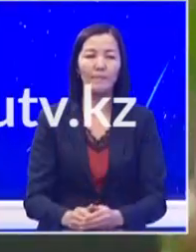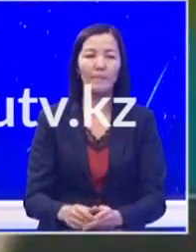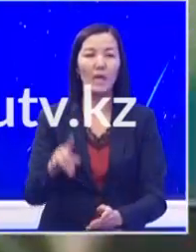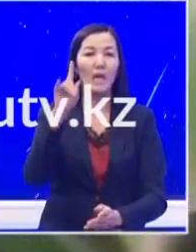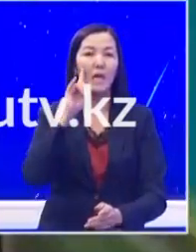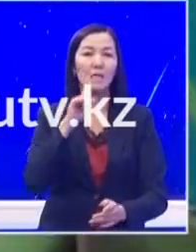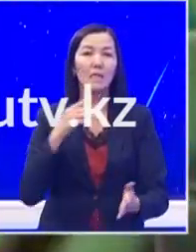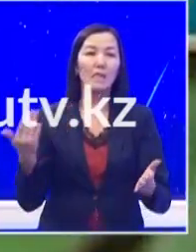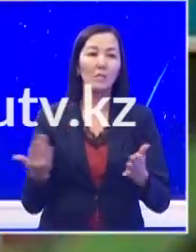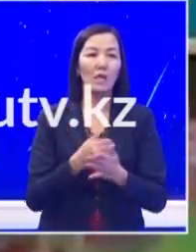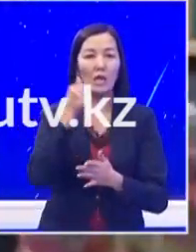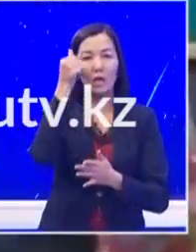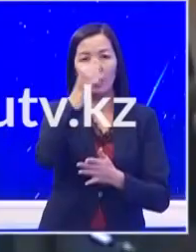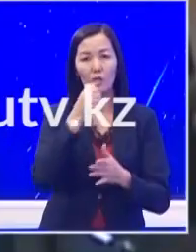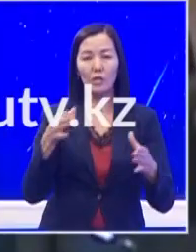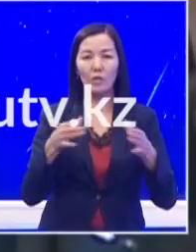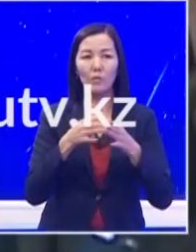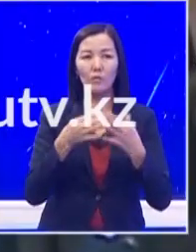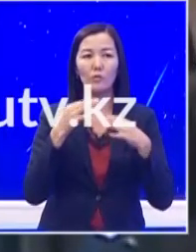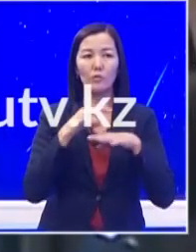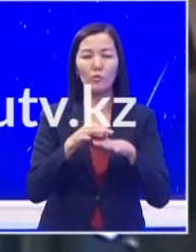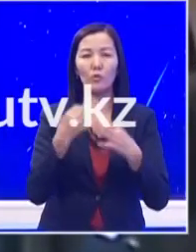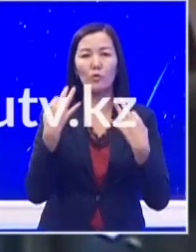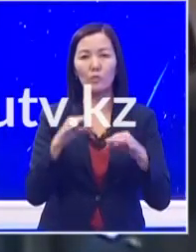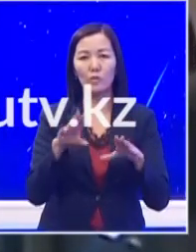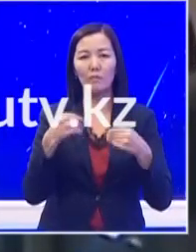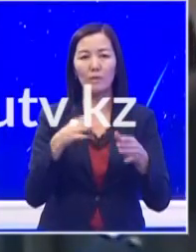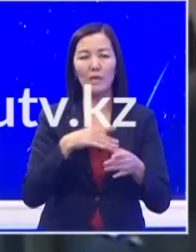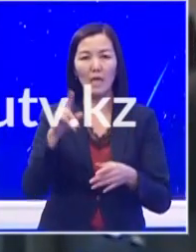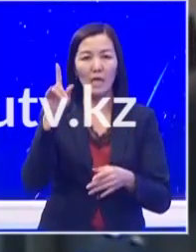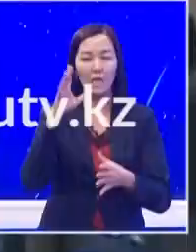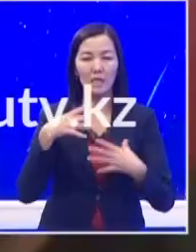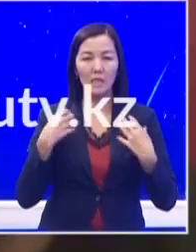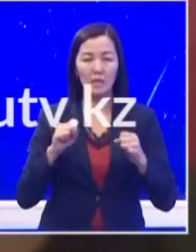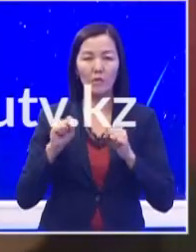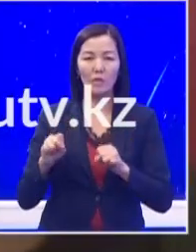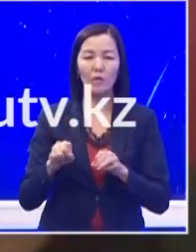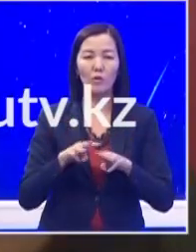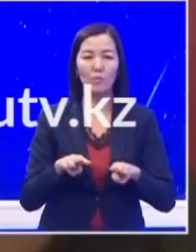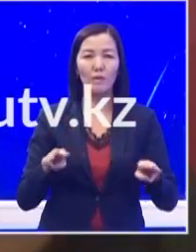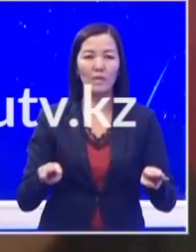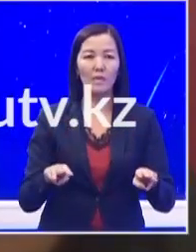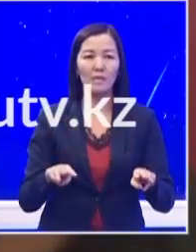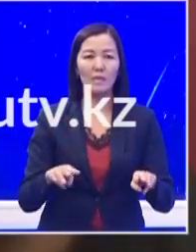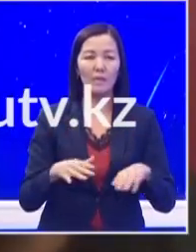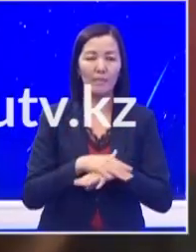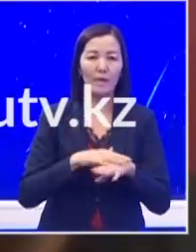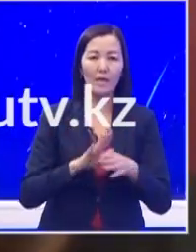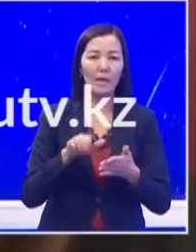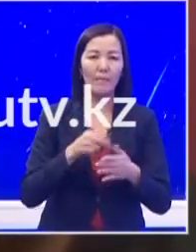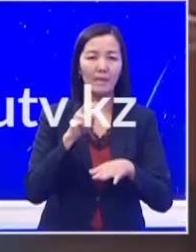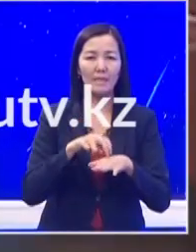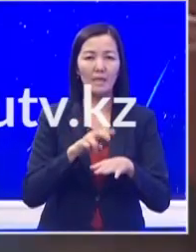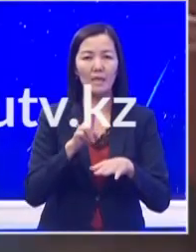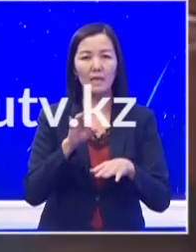Қазақстанда жаңа жылдық ұжымдық кештерді өткізуге рұқсат берілді. Қазақстан Республикасы денсаулық сақтау министрлігінің орынбасары, елдің бас санитар дәрігері